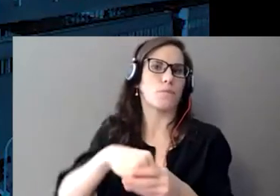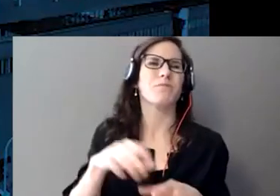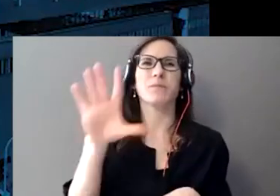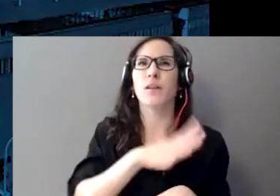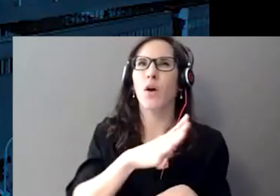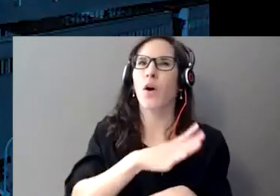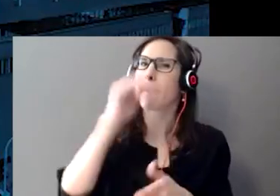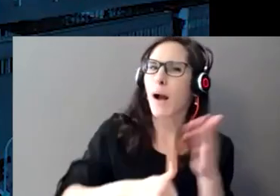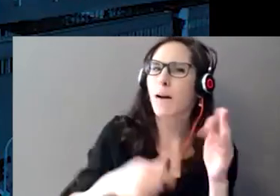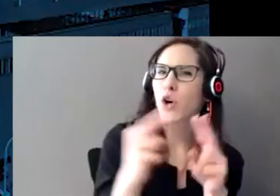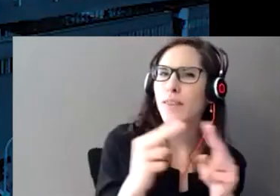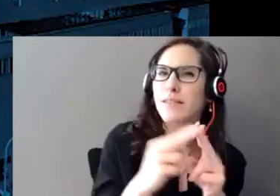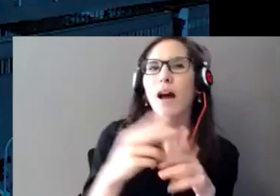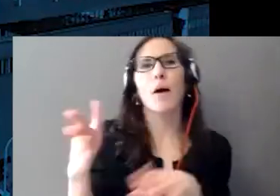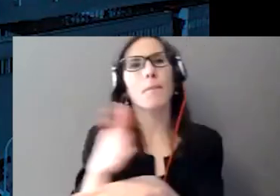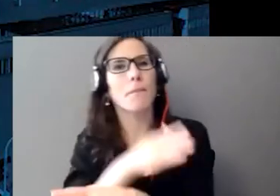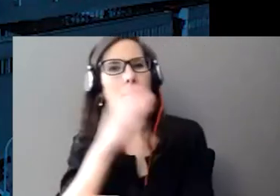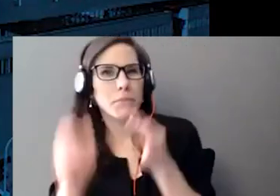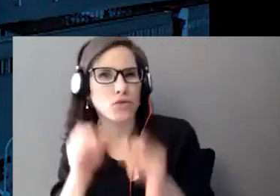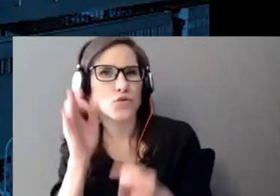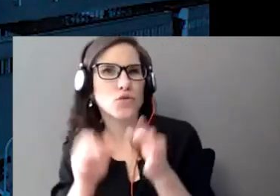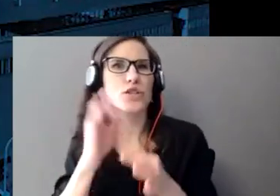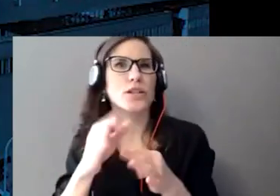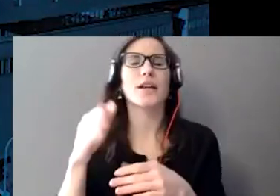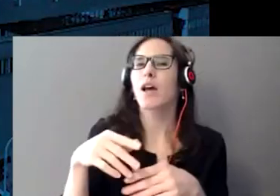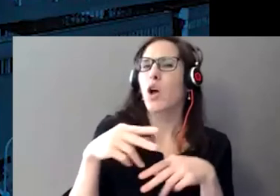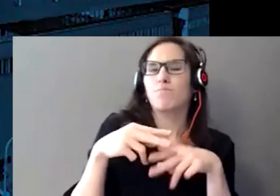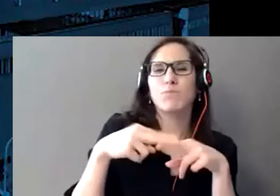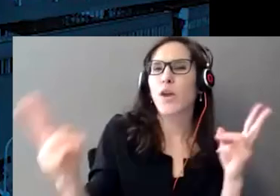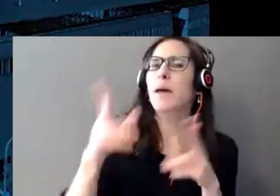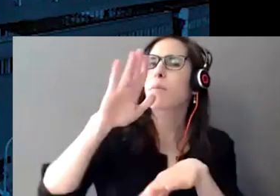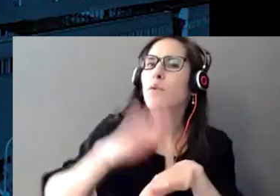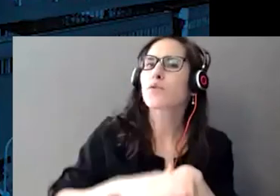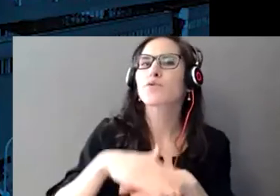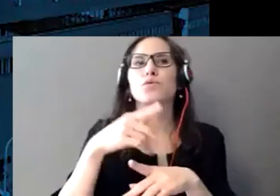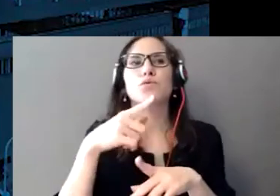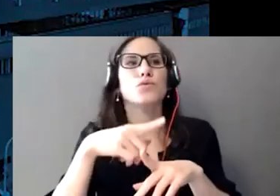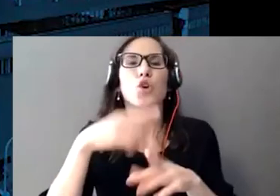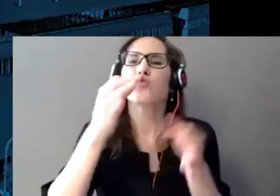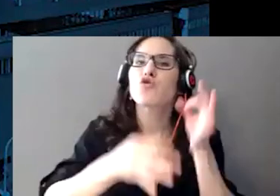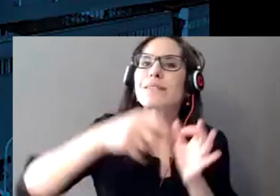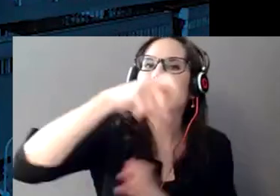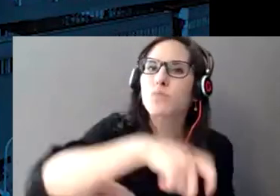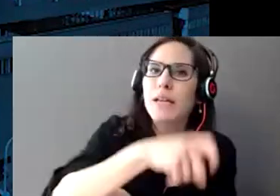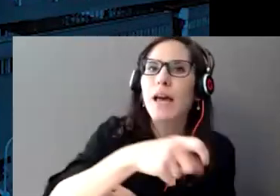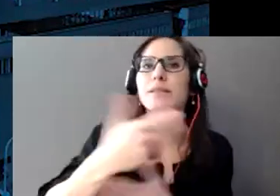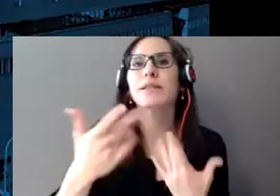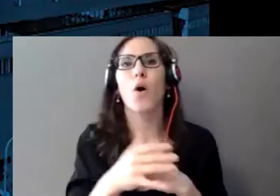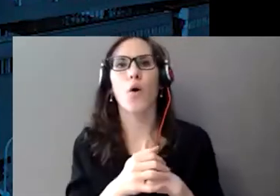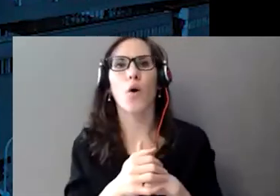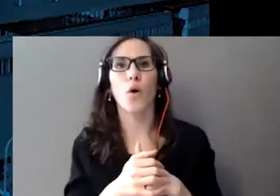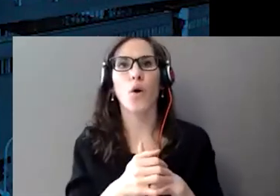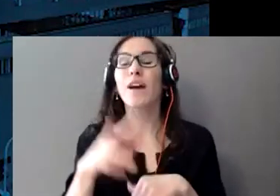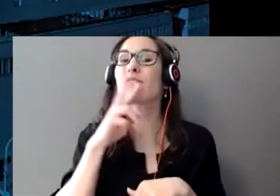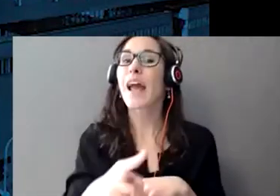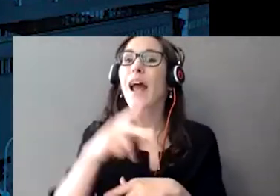méconnaissance de l'obligation juridique du principe d'accommodement obligation de moyens pas nécessairement de résultats c'est-à